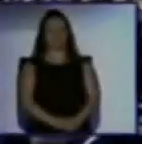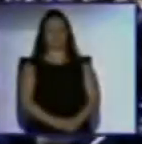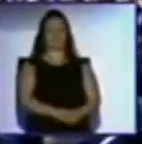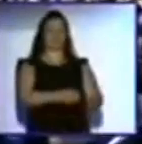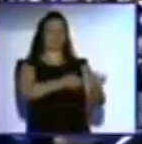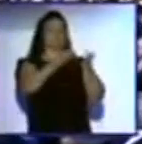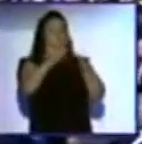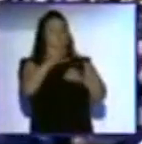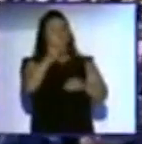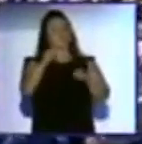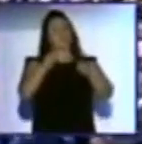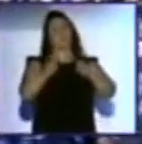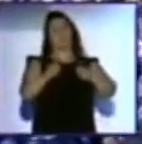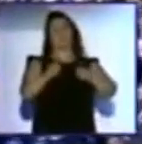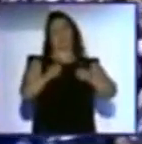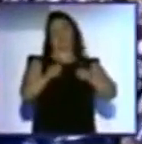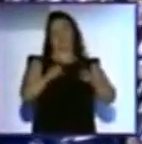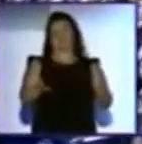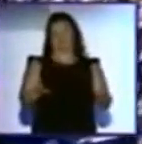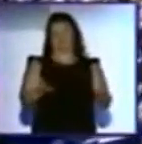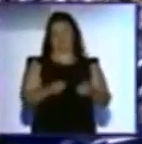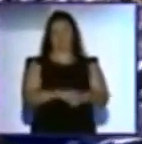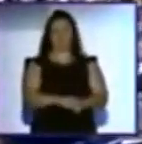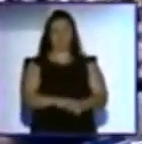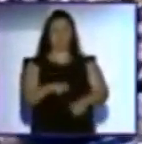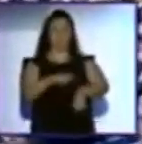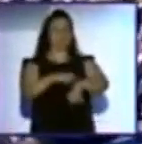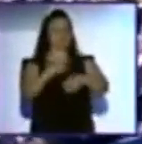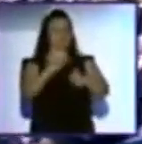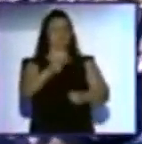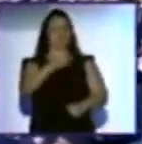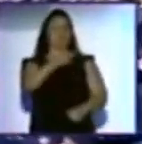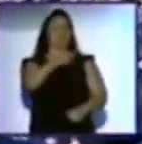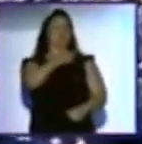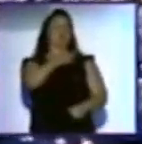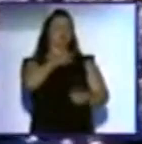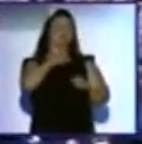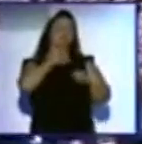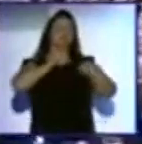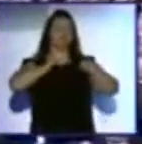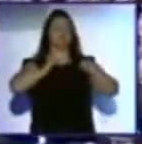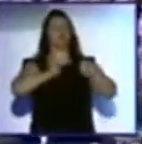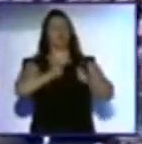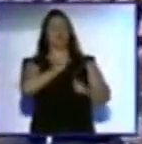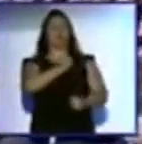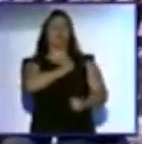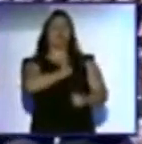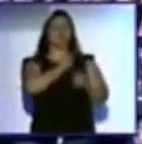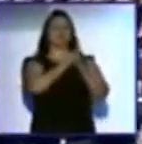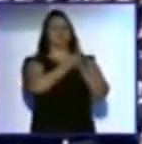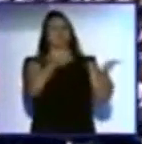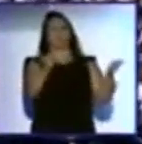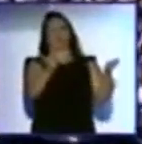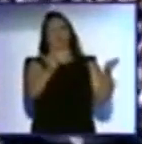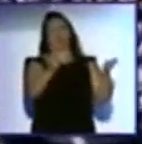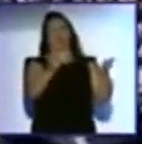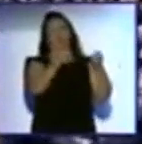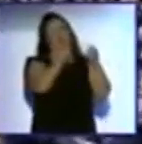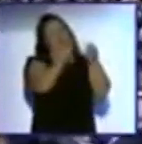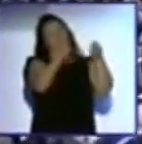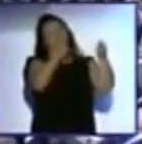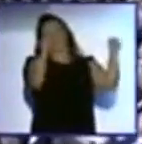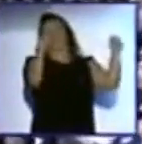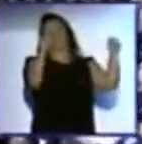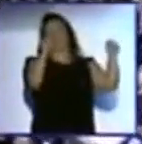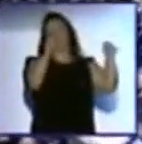Παιδεία μας έχει ανάγκη από πιο αυτόνομα και δημιουργικά σχολεία, με πολύ